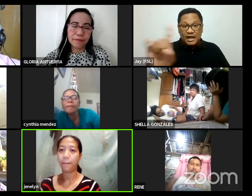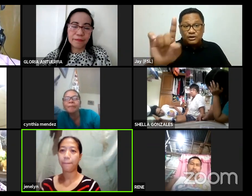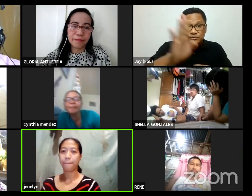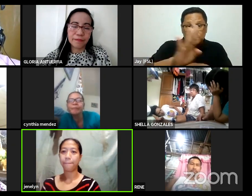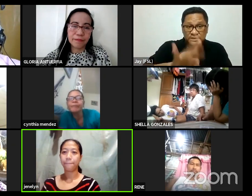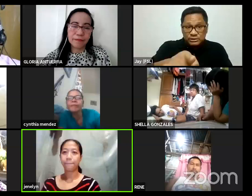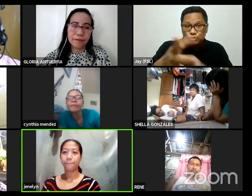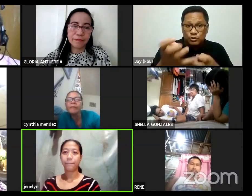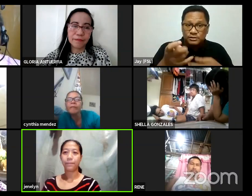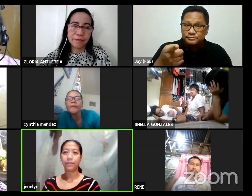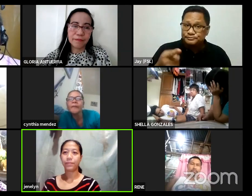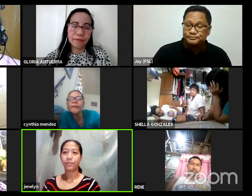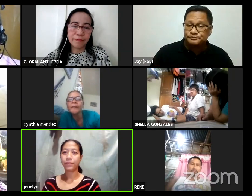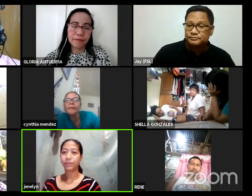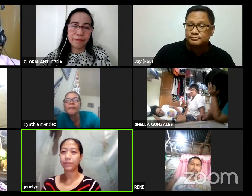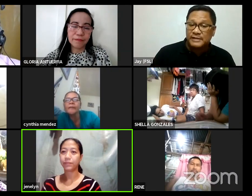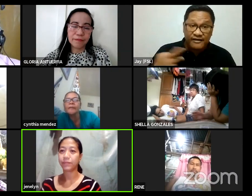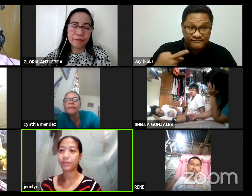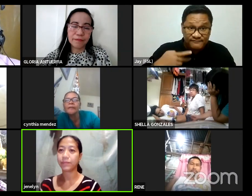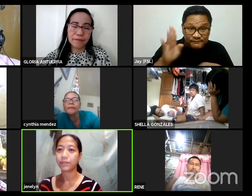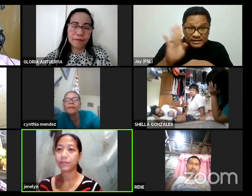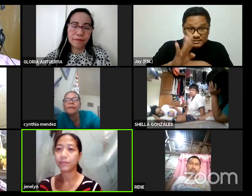Jeneline kanina?